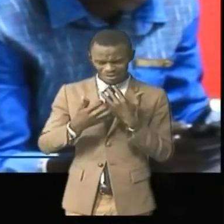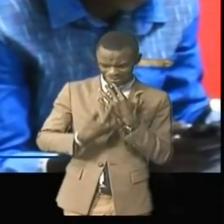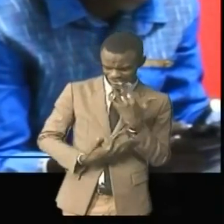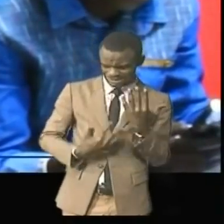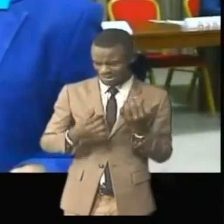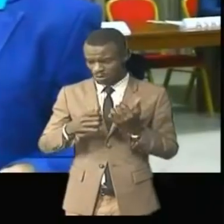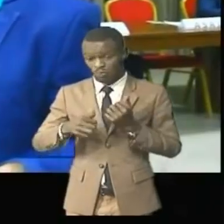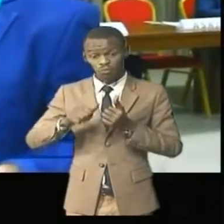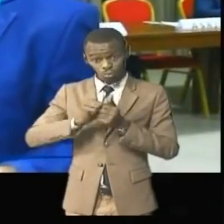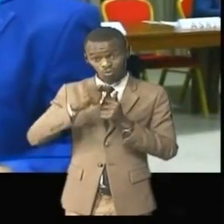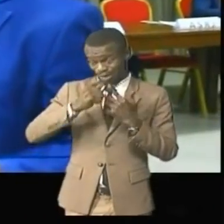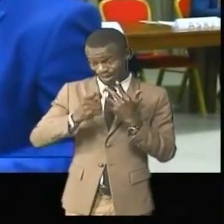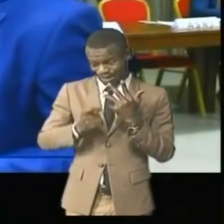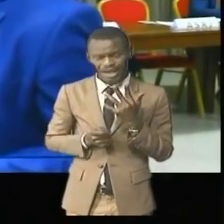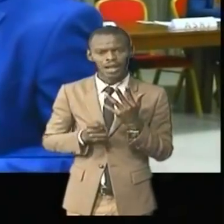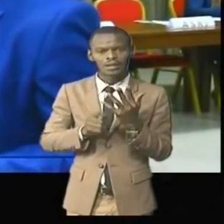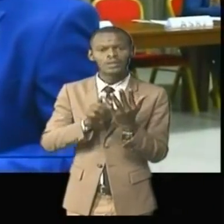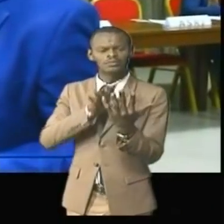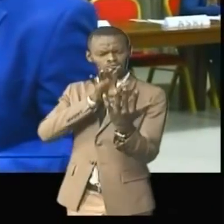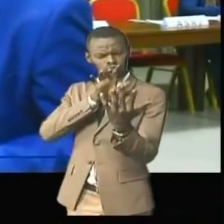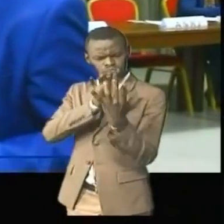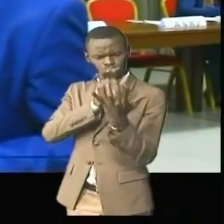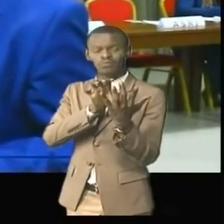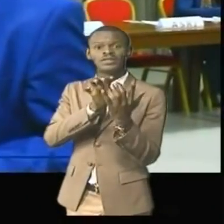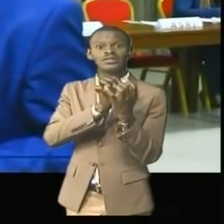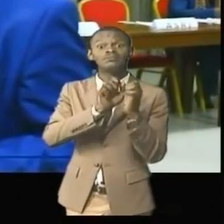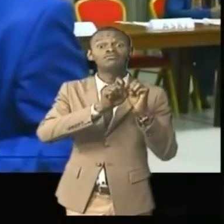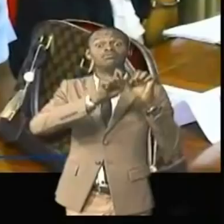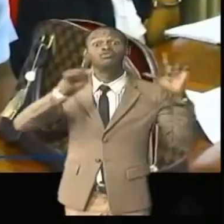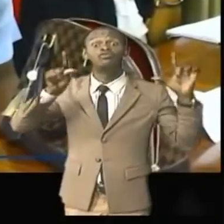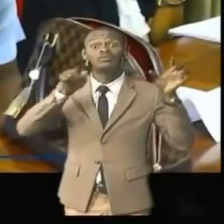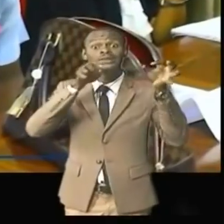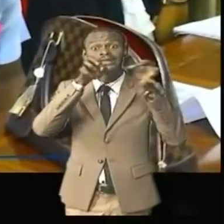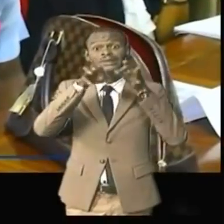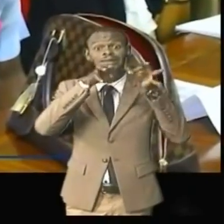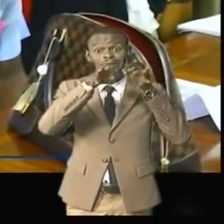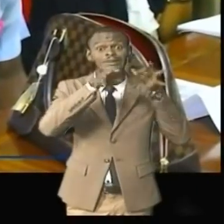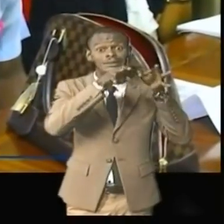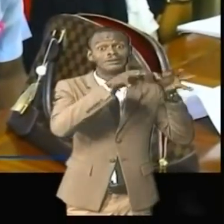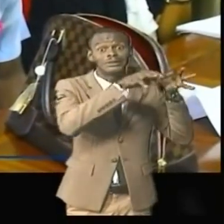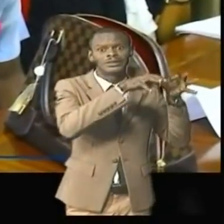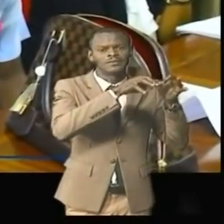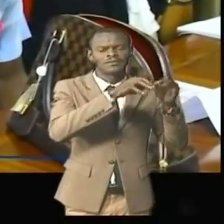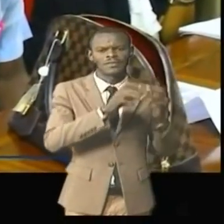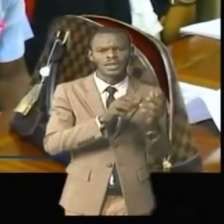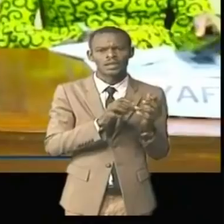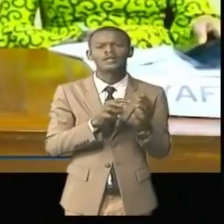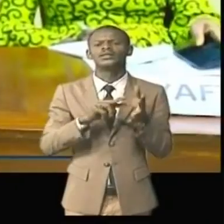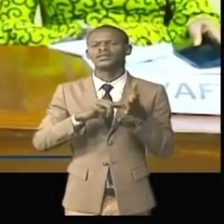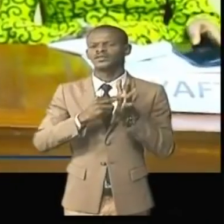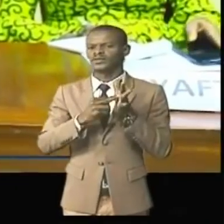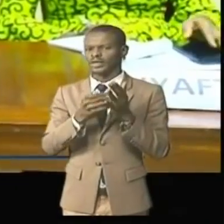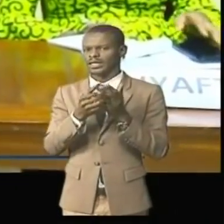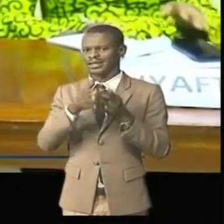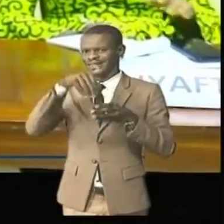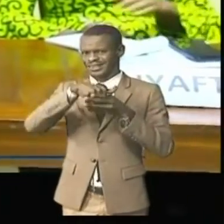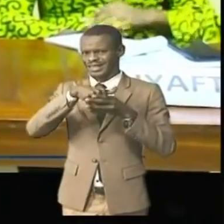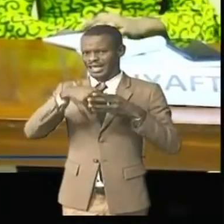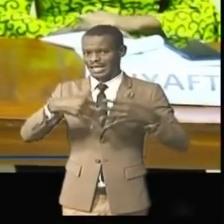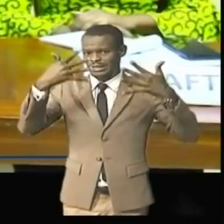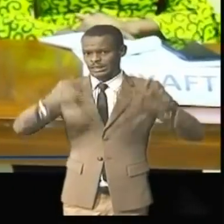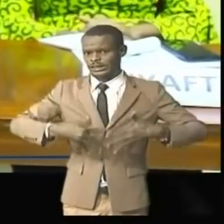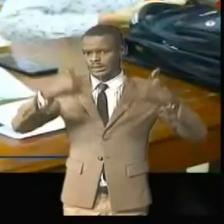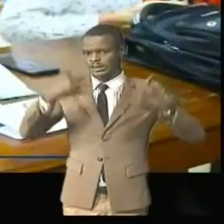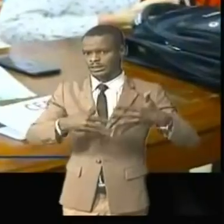informatique, le responsable a précisé que cette application de télémédecine comporte plusieurs avantages. Elle permet aux jeunes